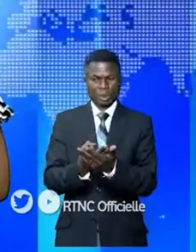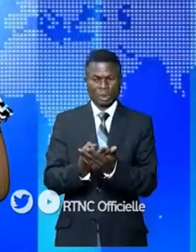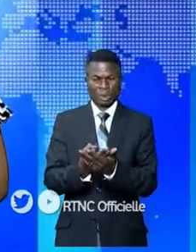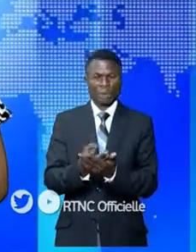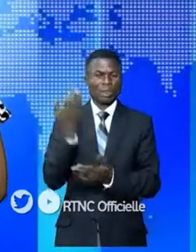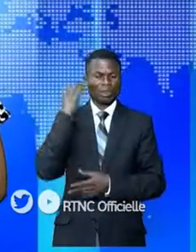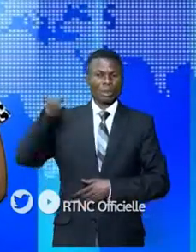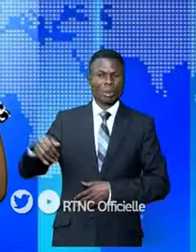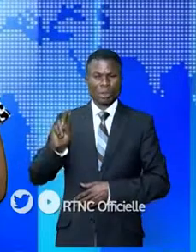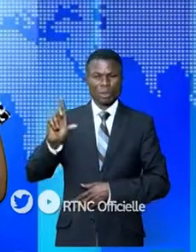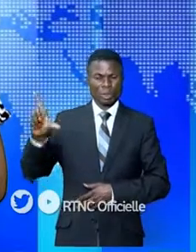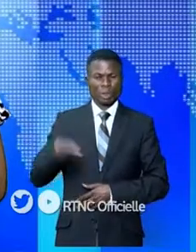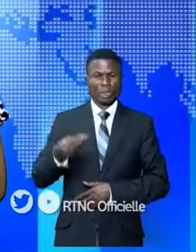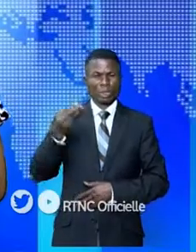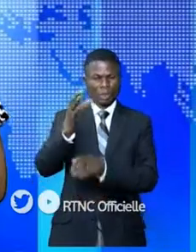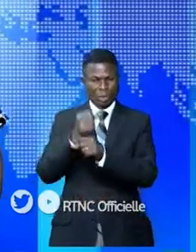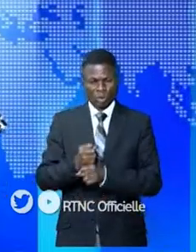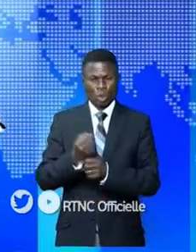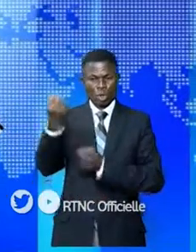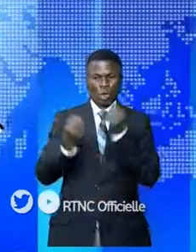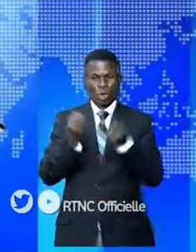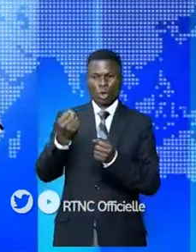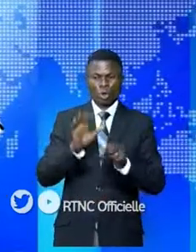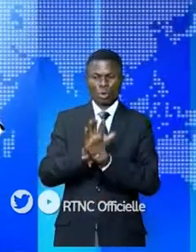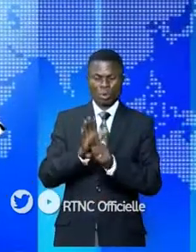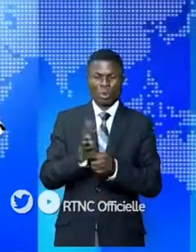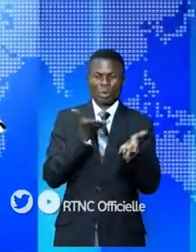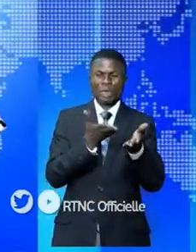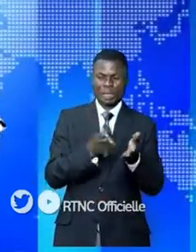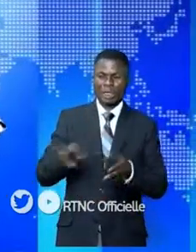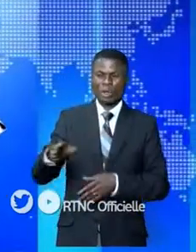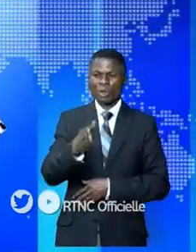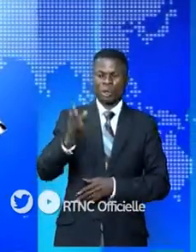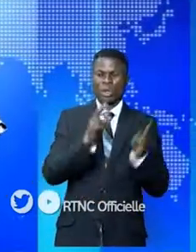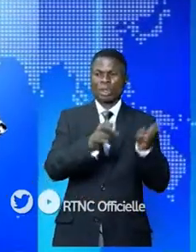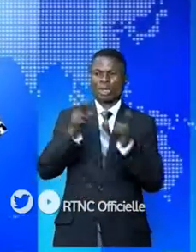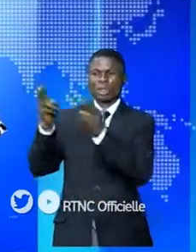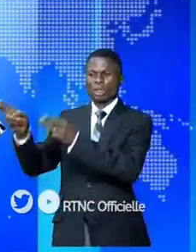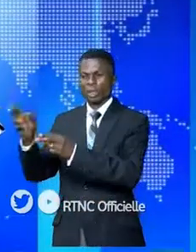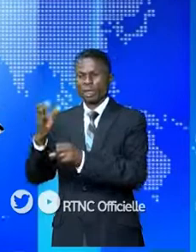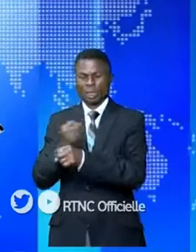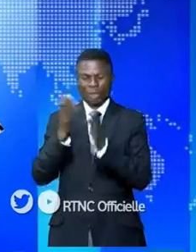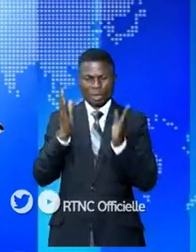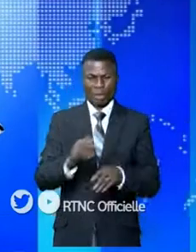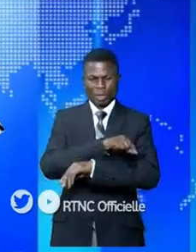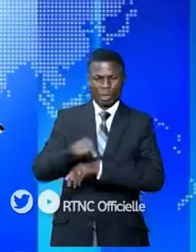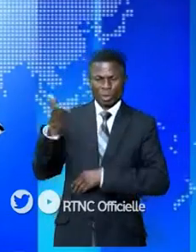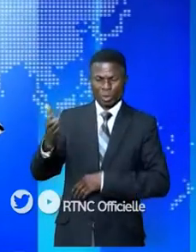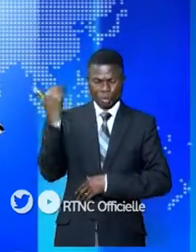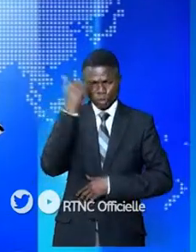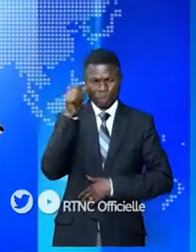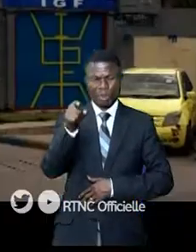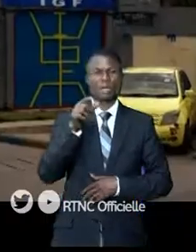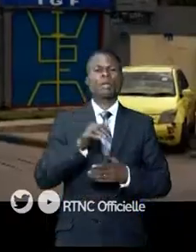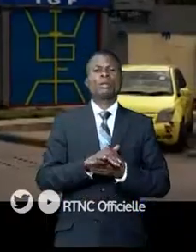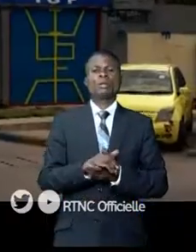Jules Alinguété vient de se doter d'un charroi automobile pour mobilité facile de ses agents et cadres. Lopez Kakouba nous